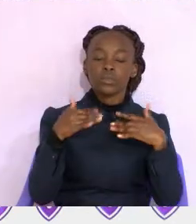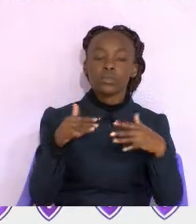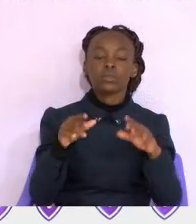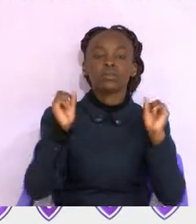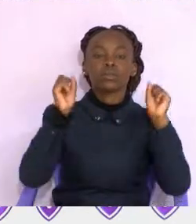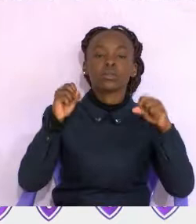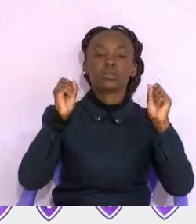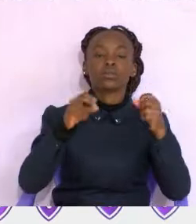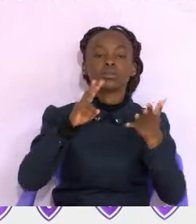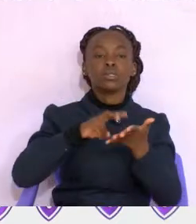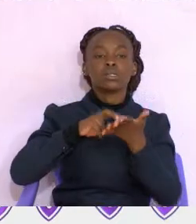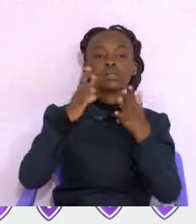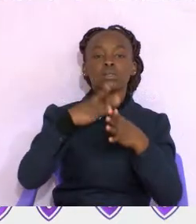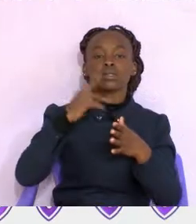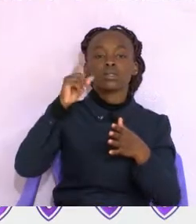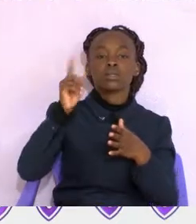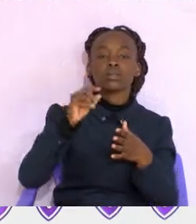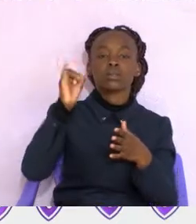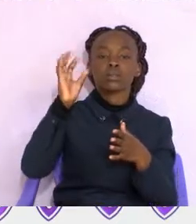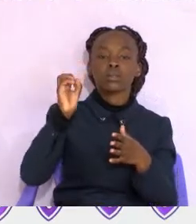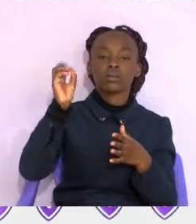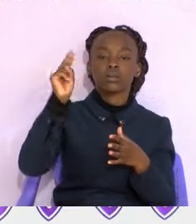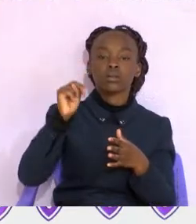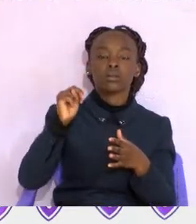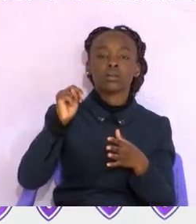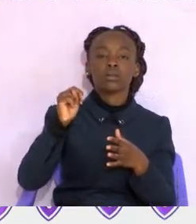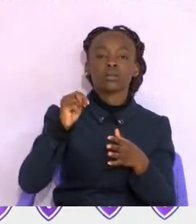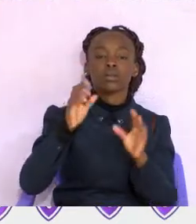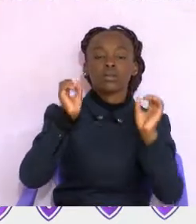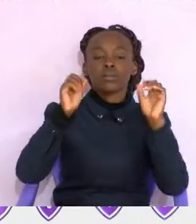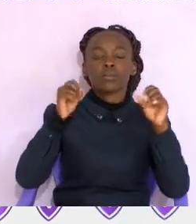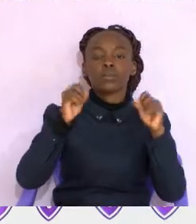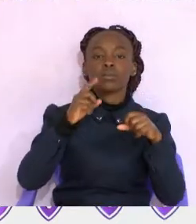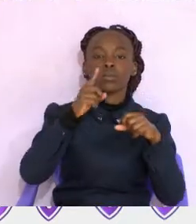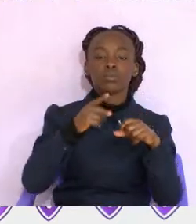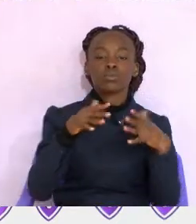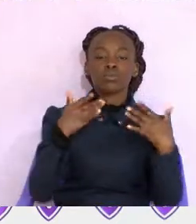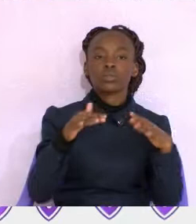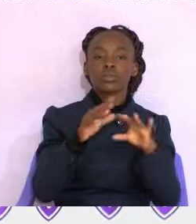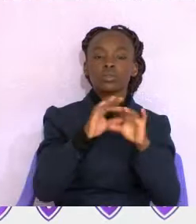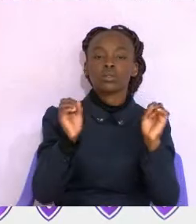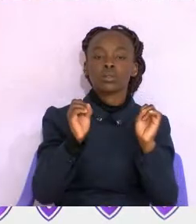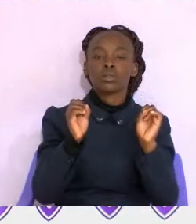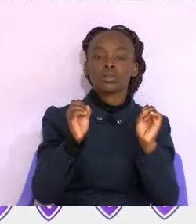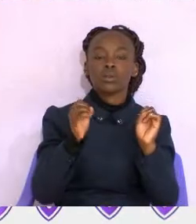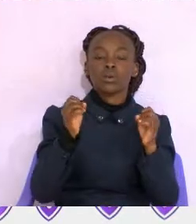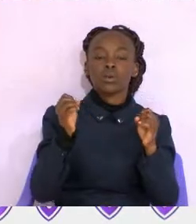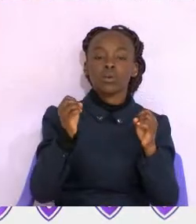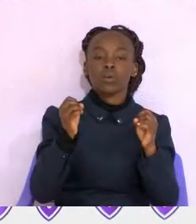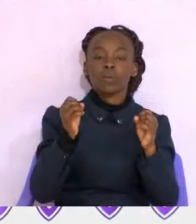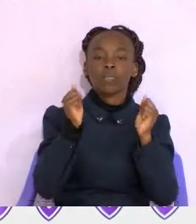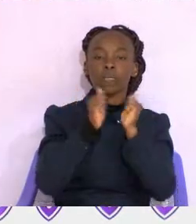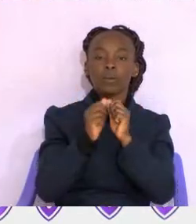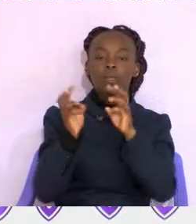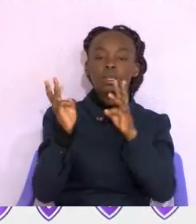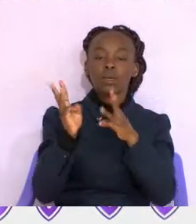inawezekana kusimama kama mlima wa Zayuni. Inawezekana kukosa kuyumbayumbishwa na upepo zinazovuma upande